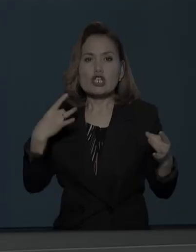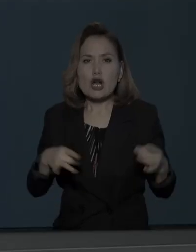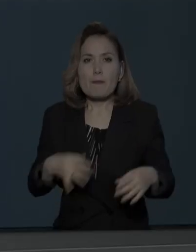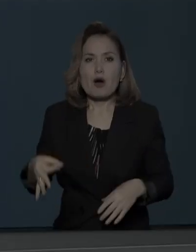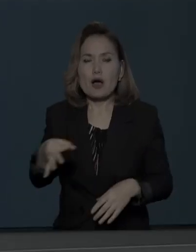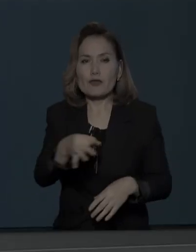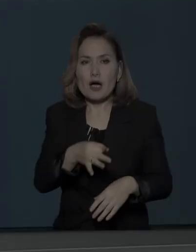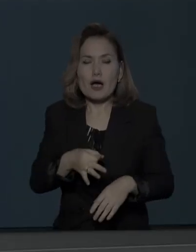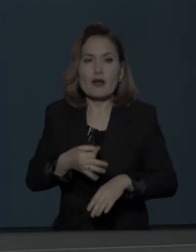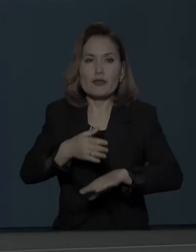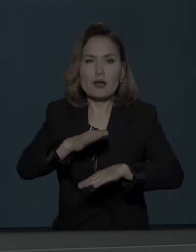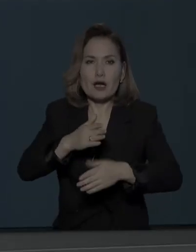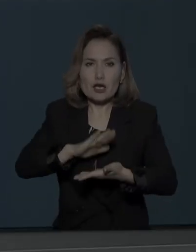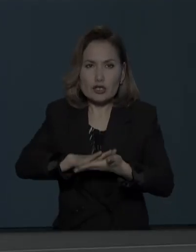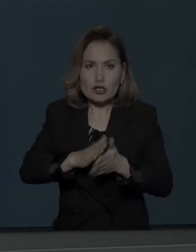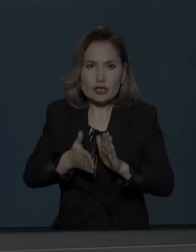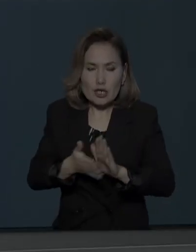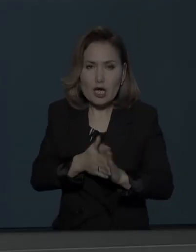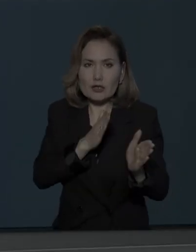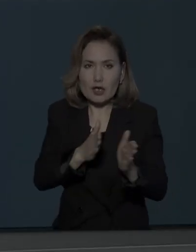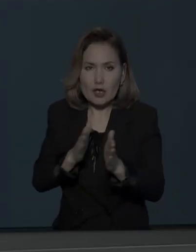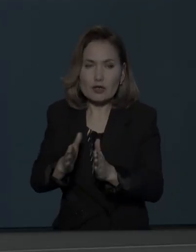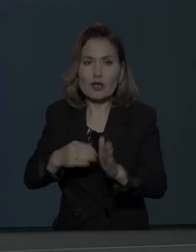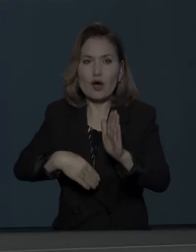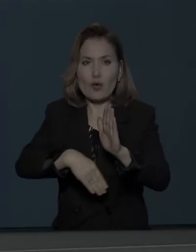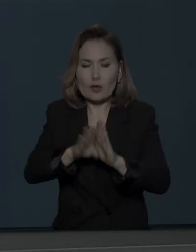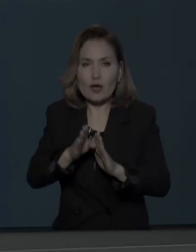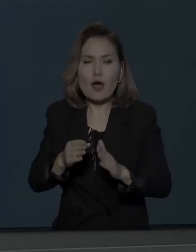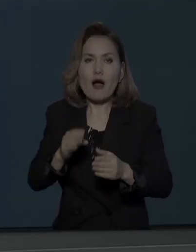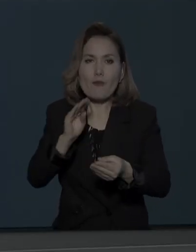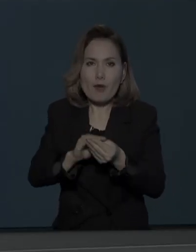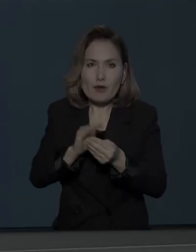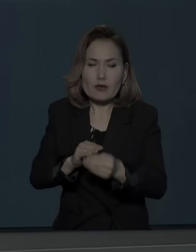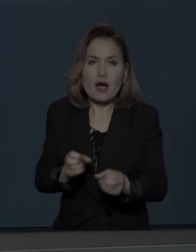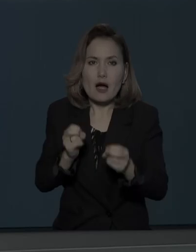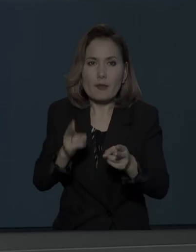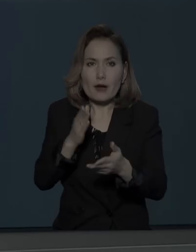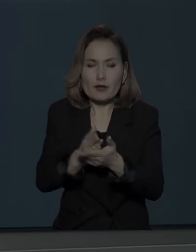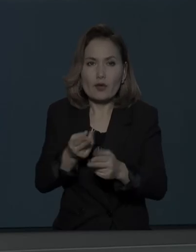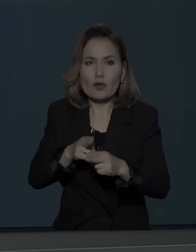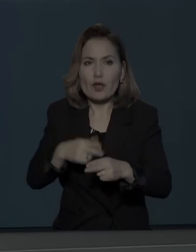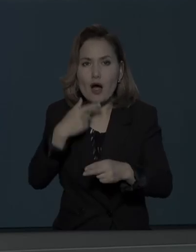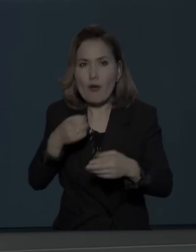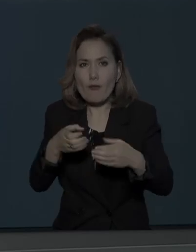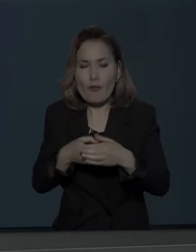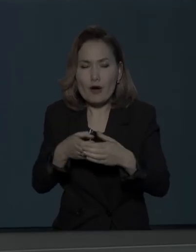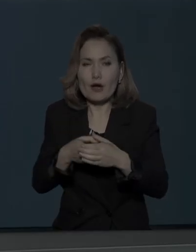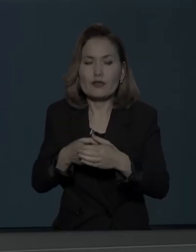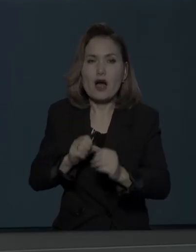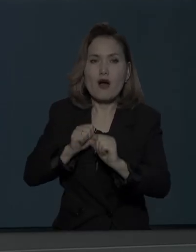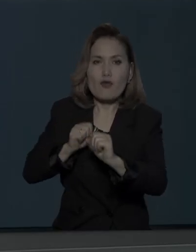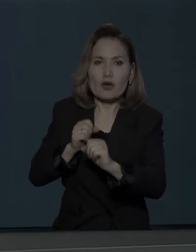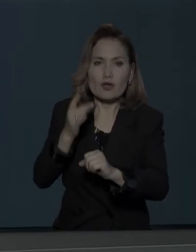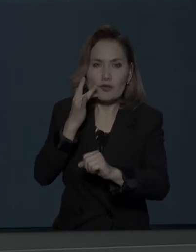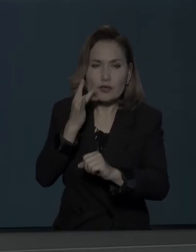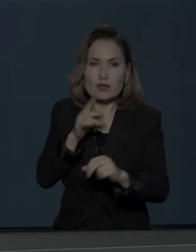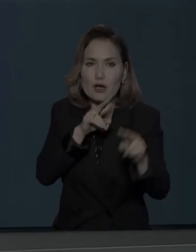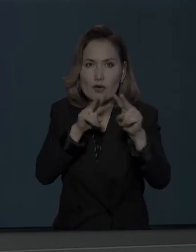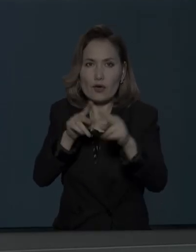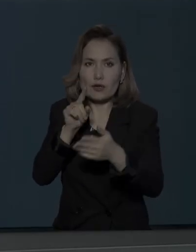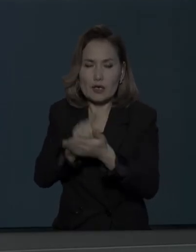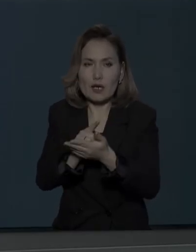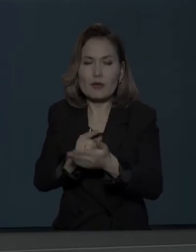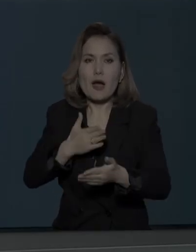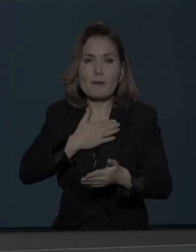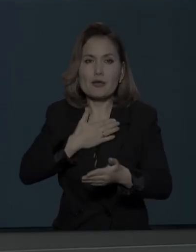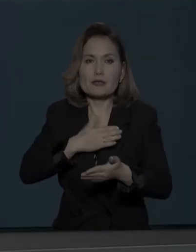Жамбыл облысында жағдай тұрақталғанмен қауіп сейілген жоқ. Қазір күштік құрылымдар қауіпсіздікті нығайтып, қала ішінде бақылау жүргізуде.